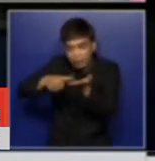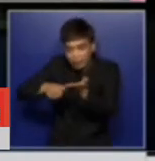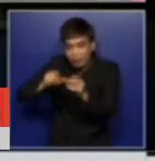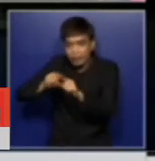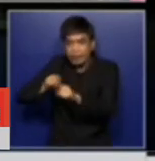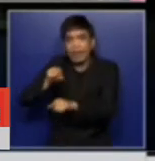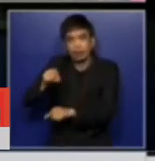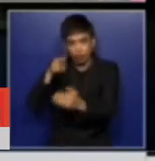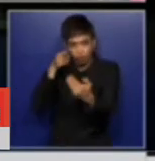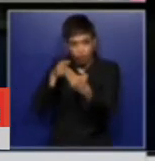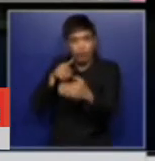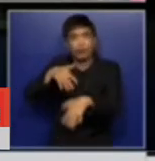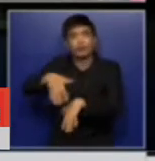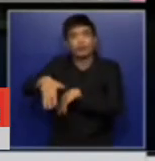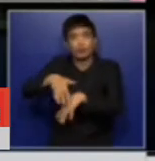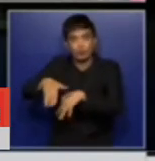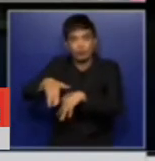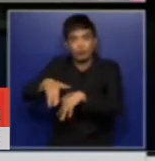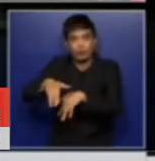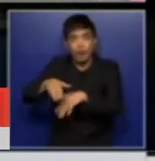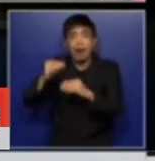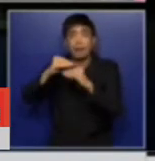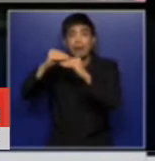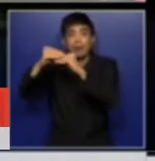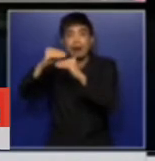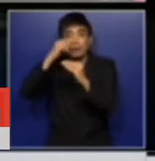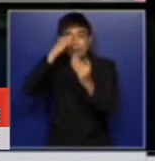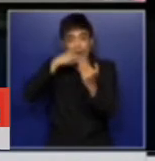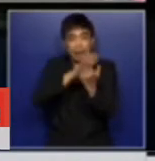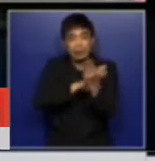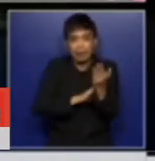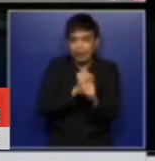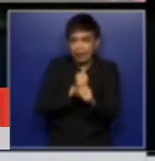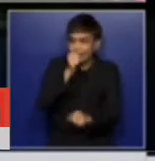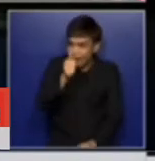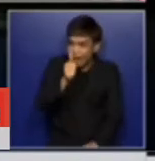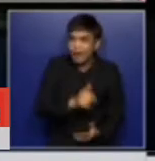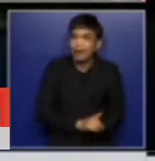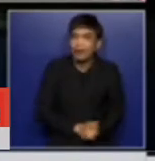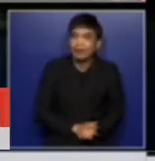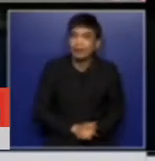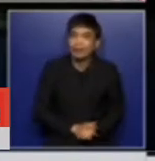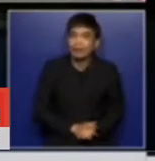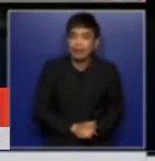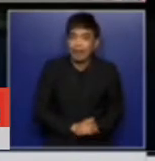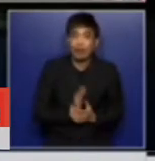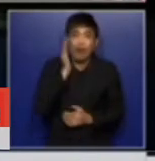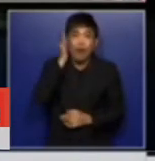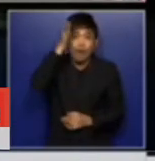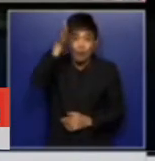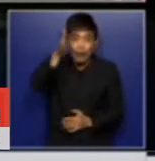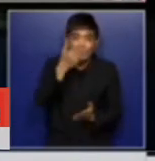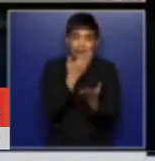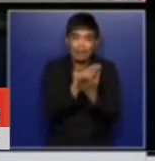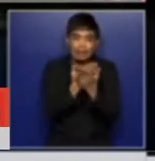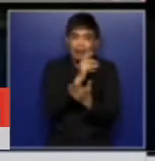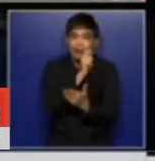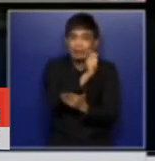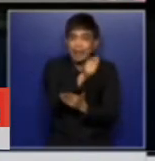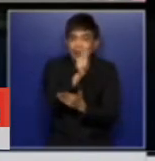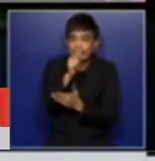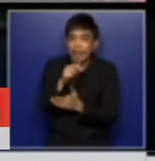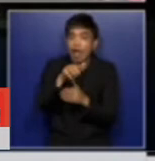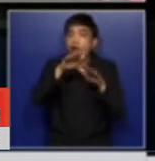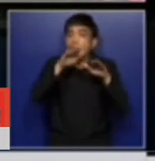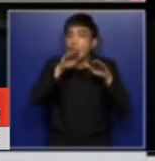ายจ่ายประจำหลังจากนี้เป็นต้นไปเนี่ยมันลดลงนะครับรายจ่ายประจำลดลงแล้วก็เราก็จะได้มีเงินนะ